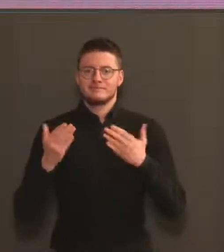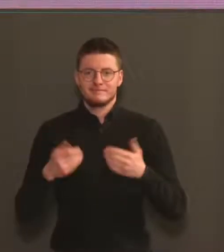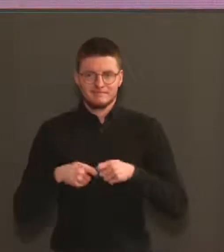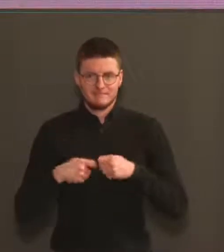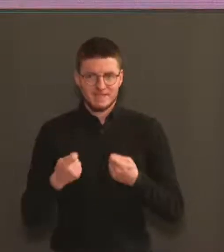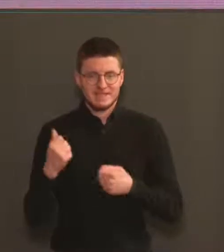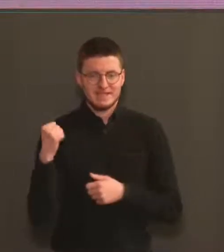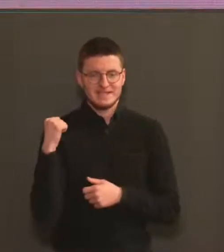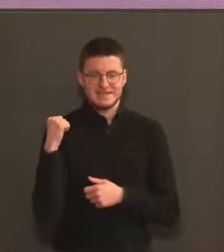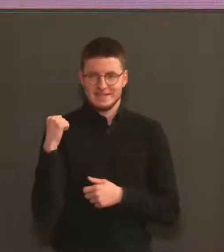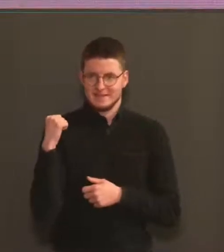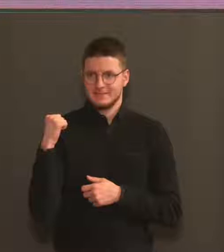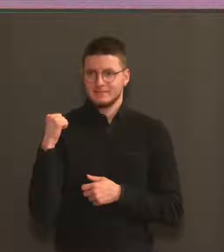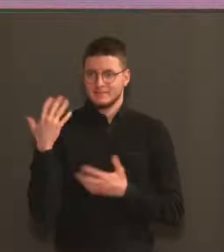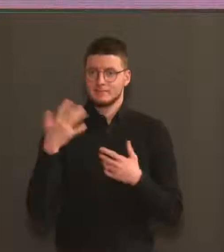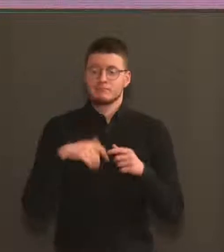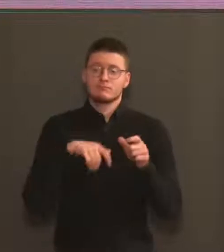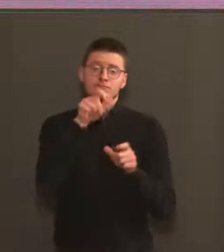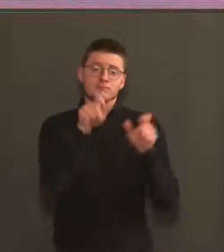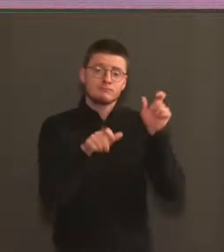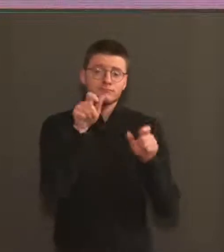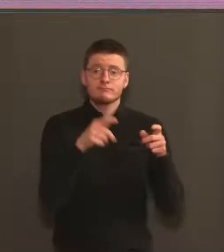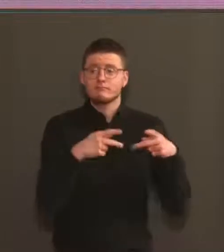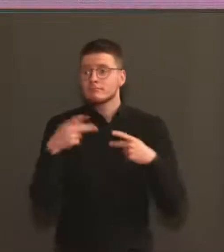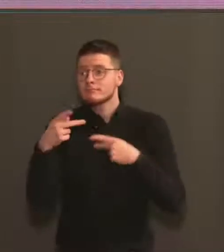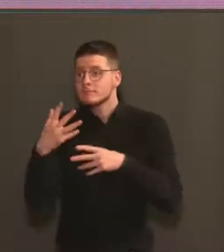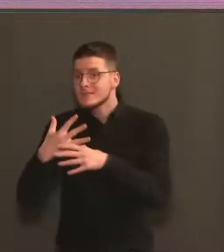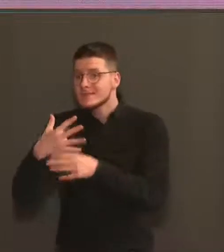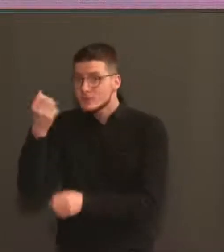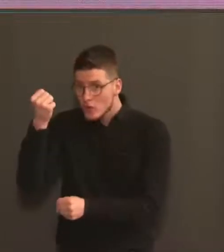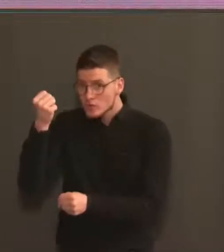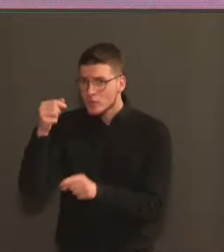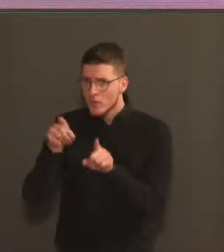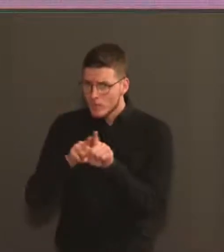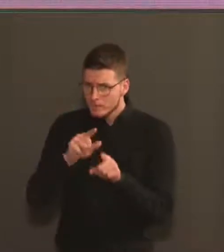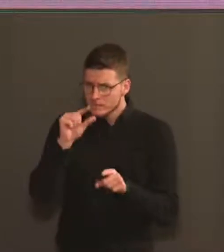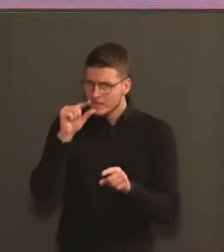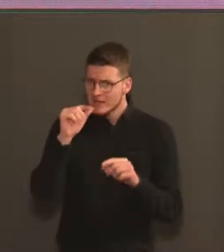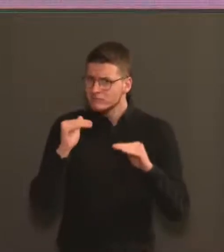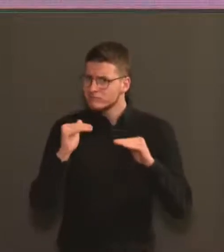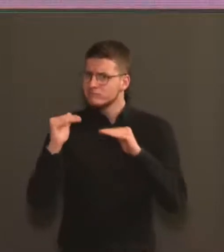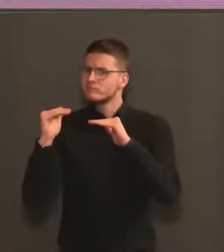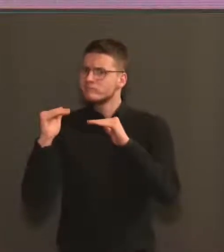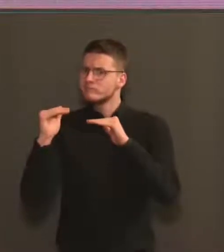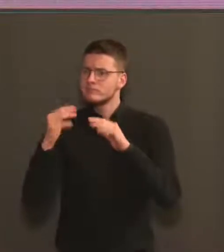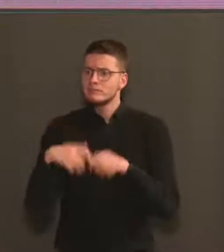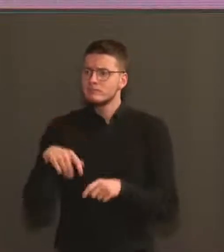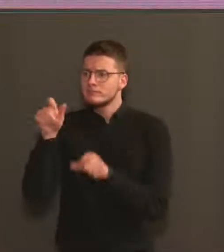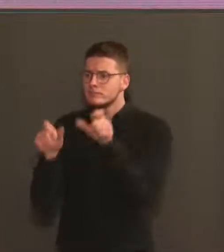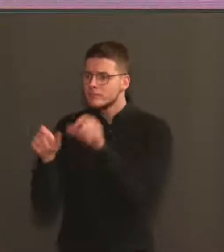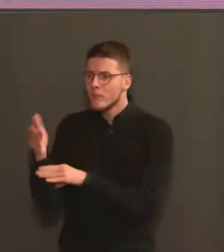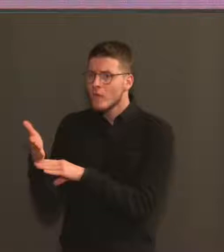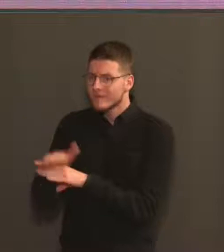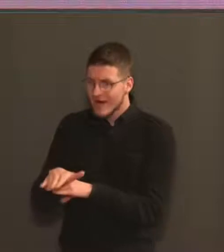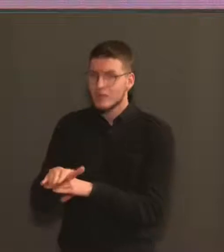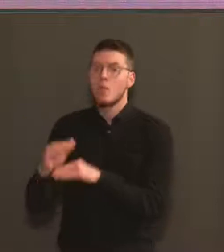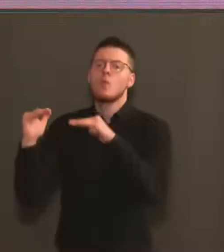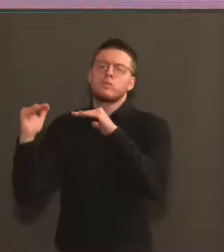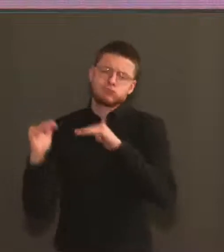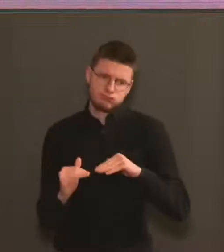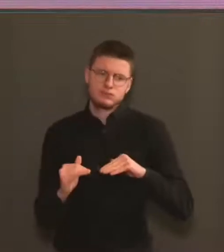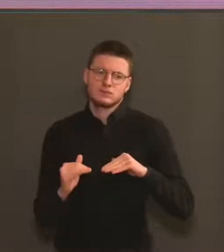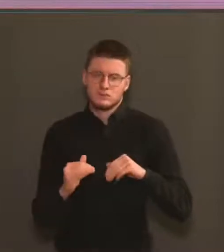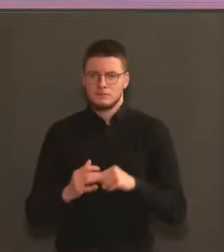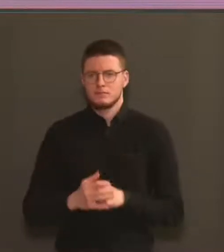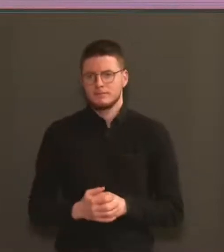De nieuwe ziekenhuisopnames gaan vandaag ook licht omhoog, terwijl de overlijdens wel nog verder dalen.